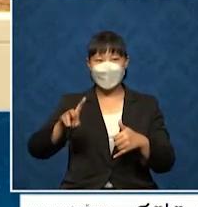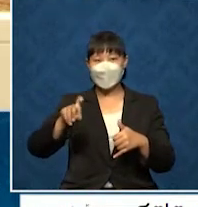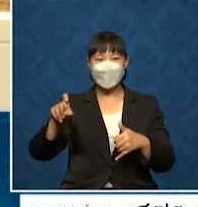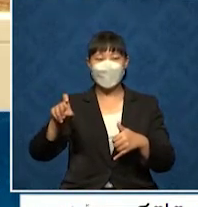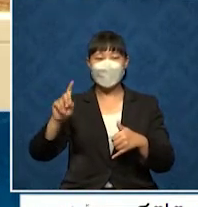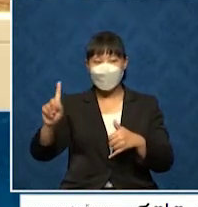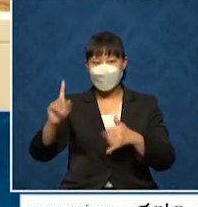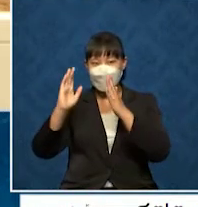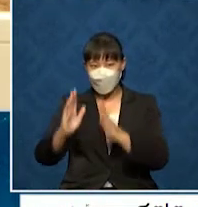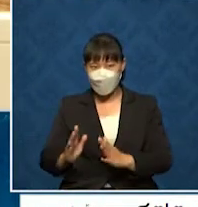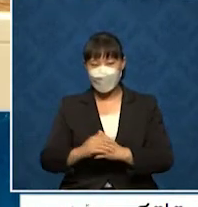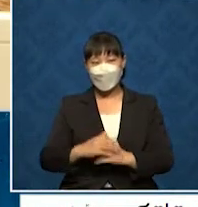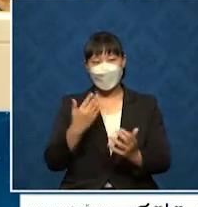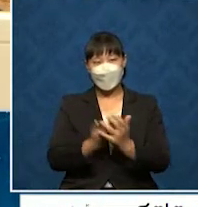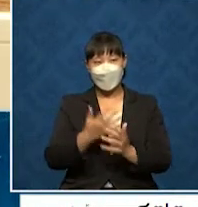ยึดทรัพย์สินมูลค่